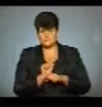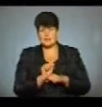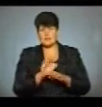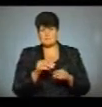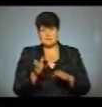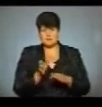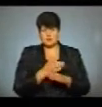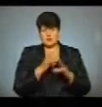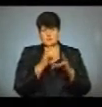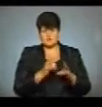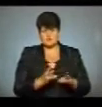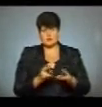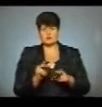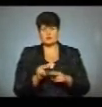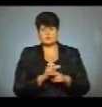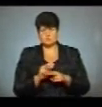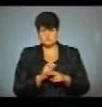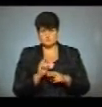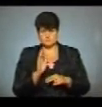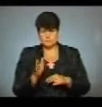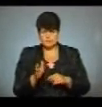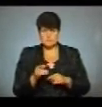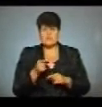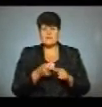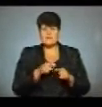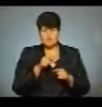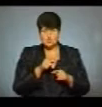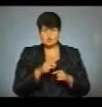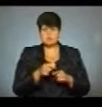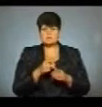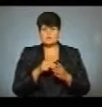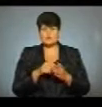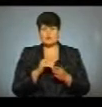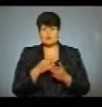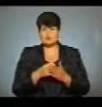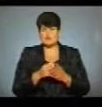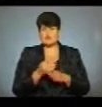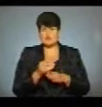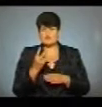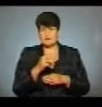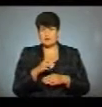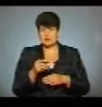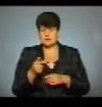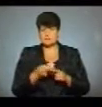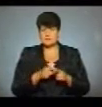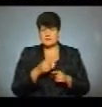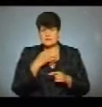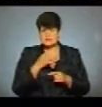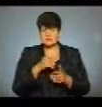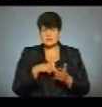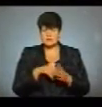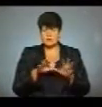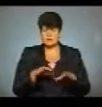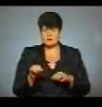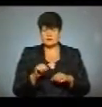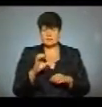аварійних конструкцій розпочнуть ремонтувати. Для цього з міського бюджету виділили 2 мільйони гривень. Про це розповів міський голова